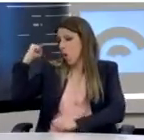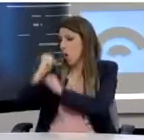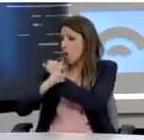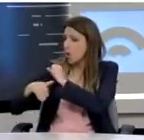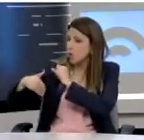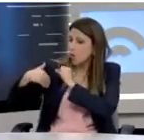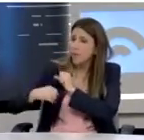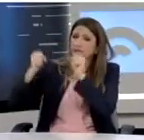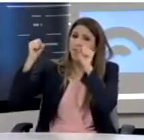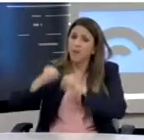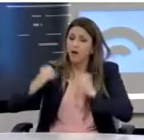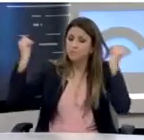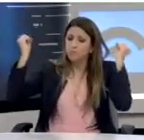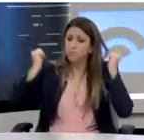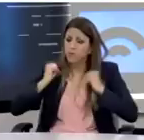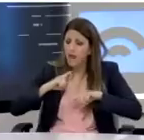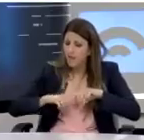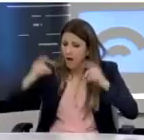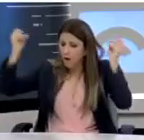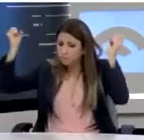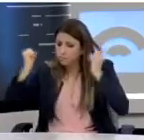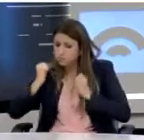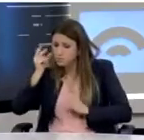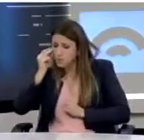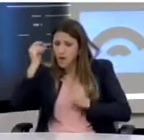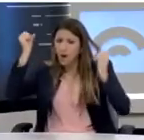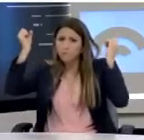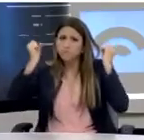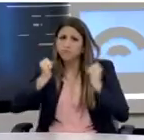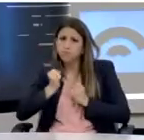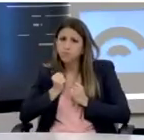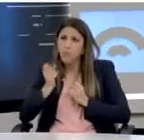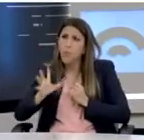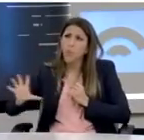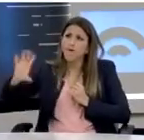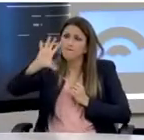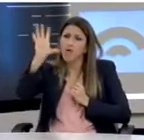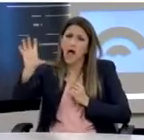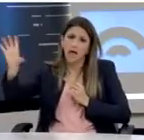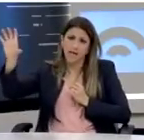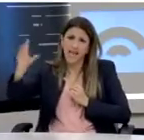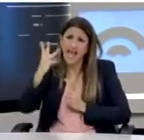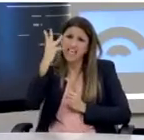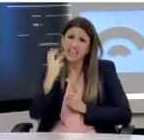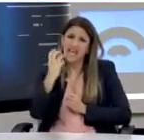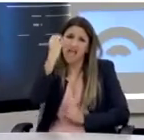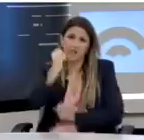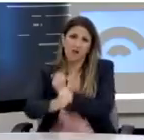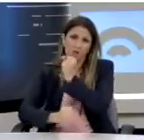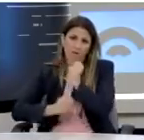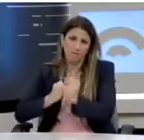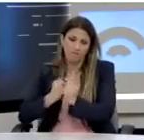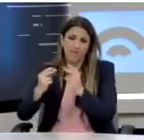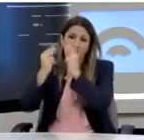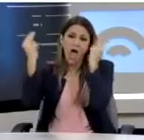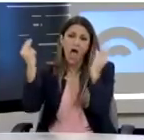ταλαιπώρησε και τους γείτονές μας, ταλαιπώρησε τα Βαλκάνια, τη διεθνή κοινότητα, για 3 δεκαετίες. Και μας στέρισε όλα αυτά τα χρόνια ένα